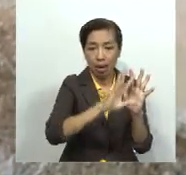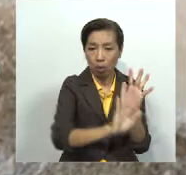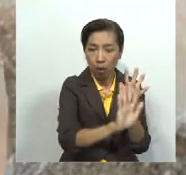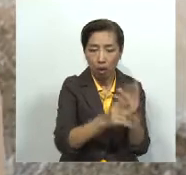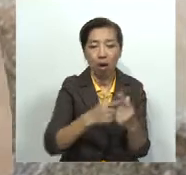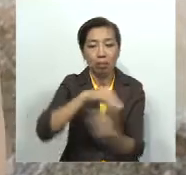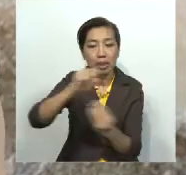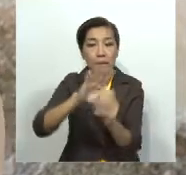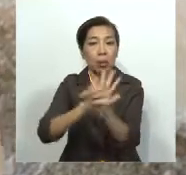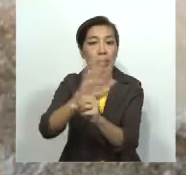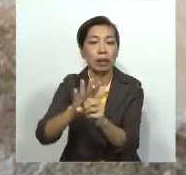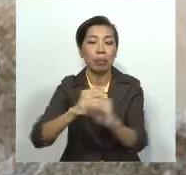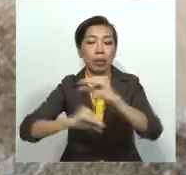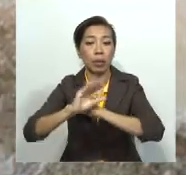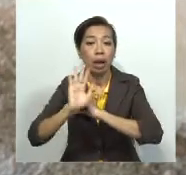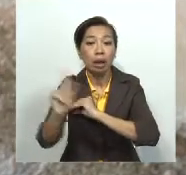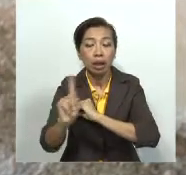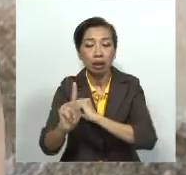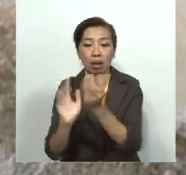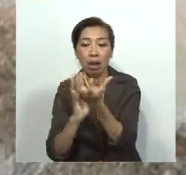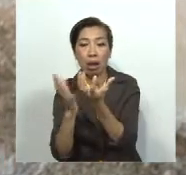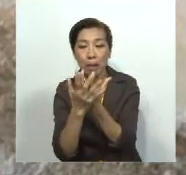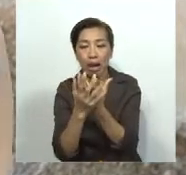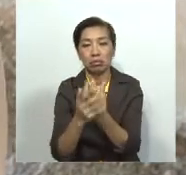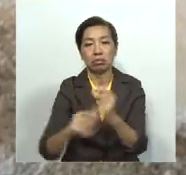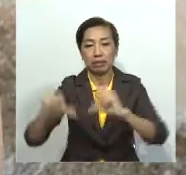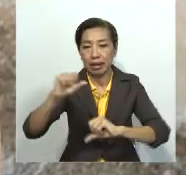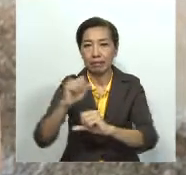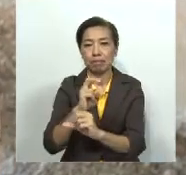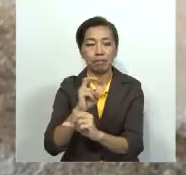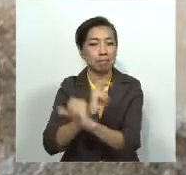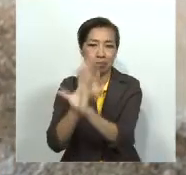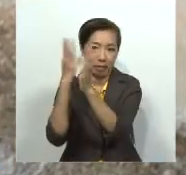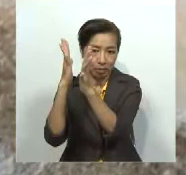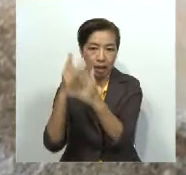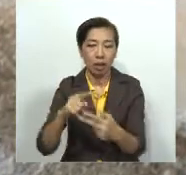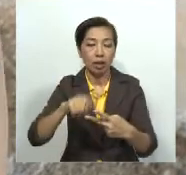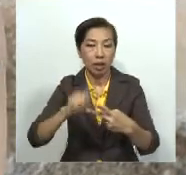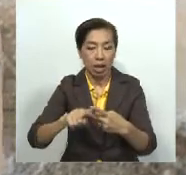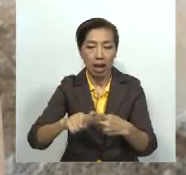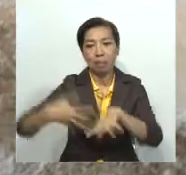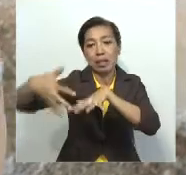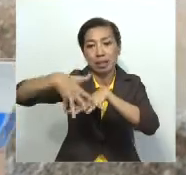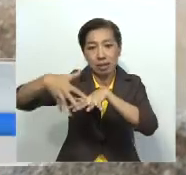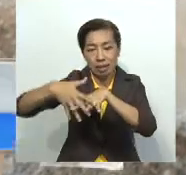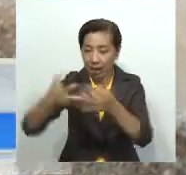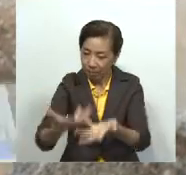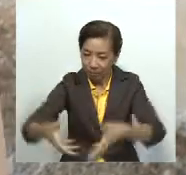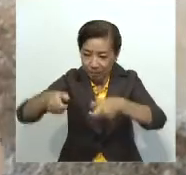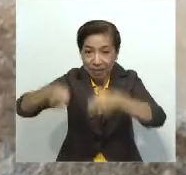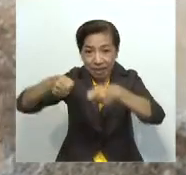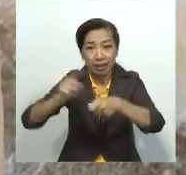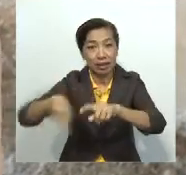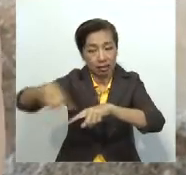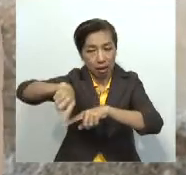ฐกิจพอเพียงเป็นโครงการเศรษฐกิจพอเพียงก็คือปลูกผักสาธิตแล้วก็อีกอย่างนึงก็จะเป็นกระจูดค่ะก็อยากจะเชิญชวนนักท่อง